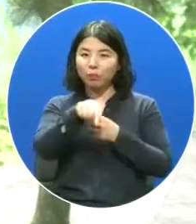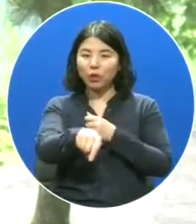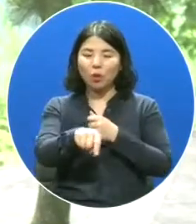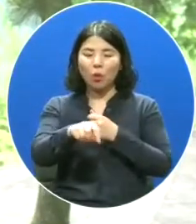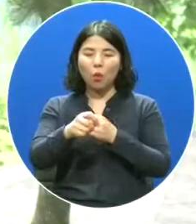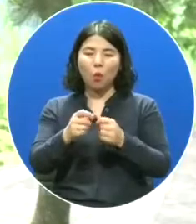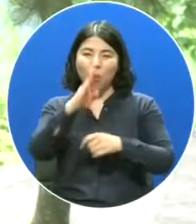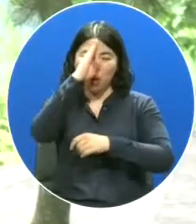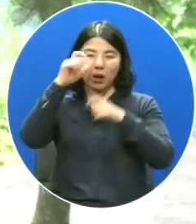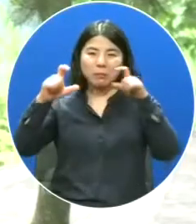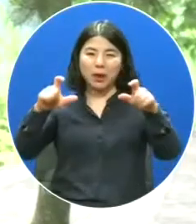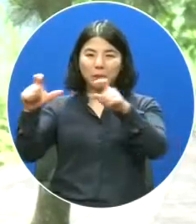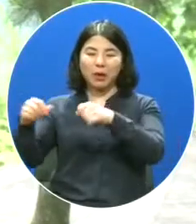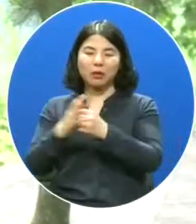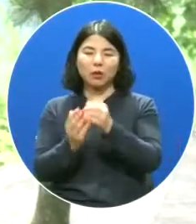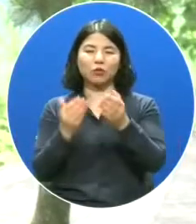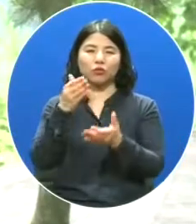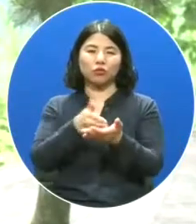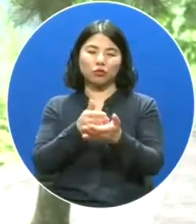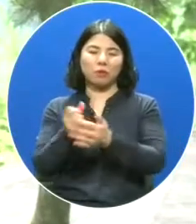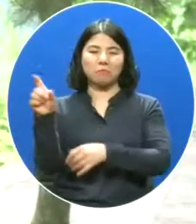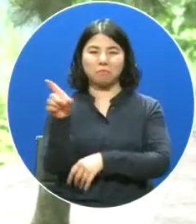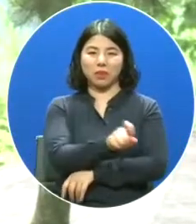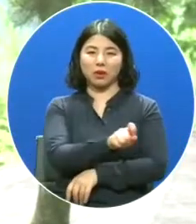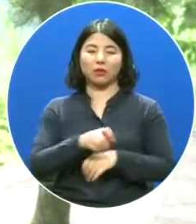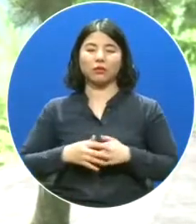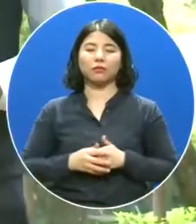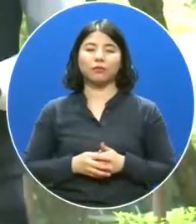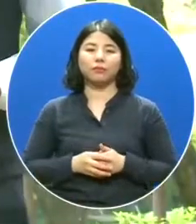키워드로 빠르게 기사를 쏟아내기 시작했습니다.